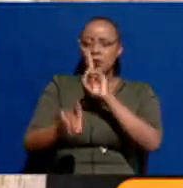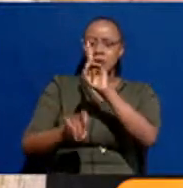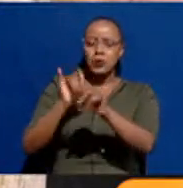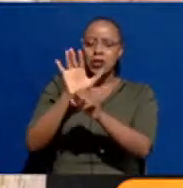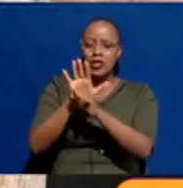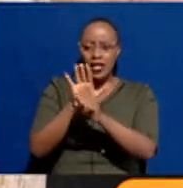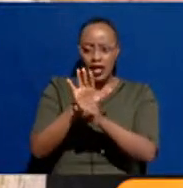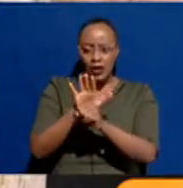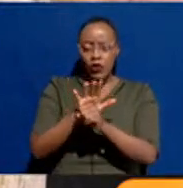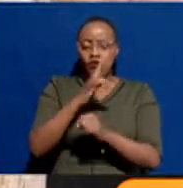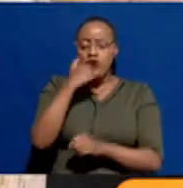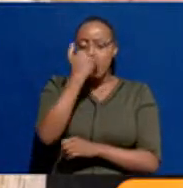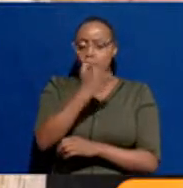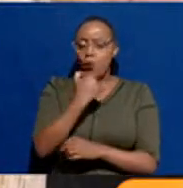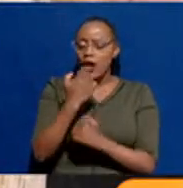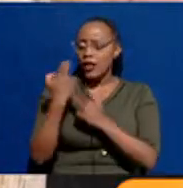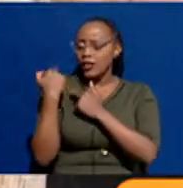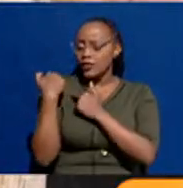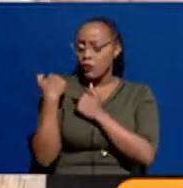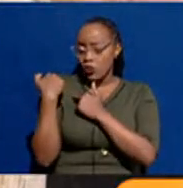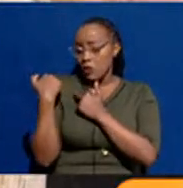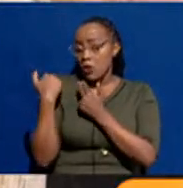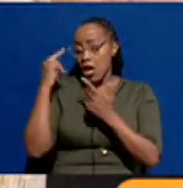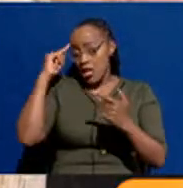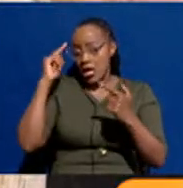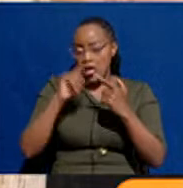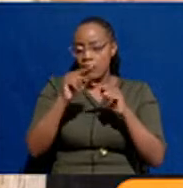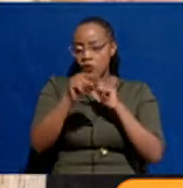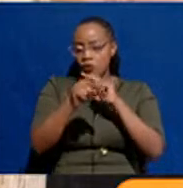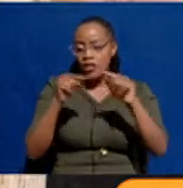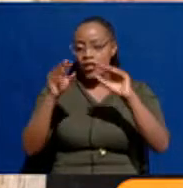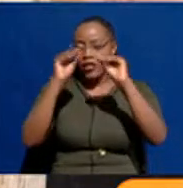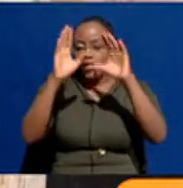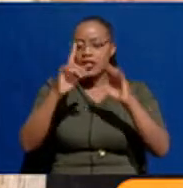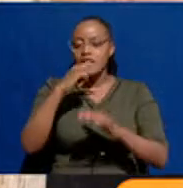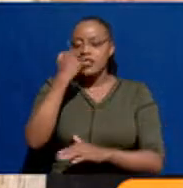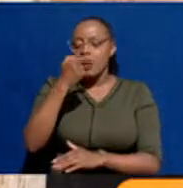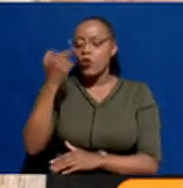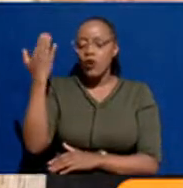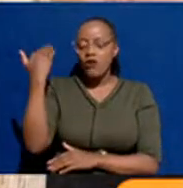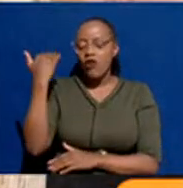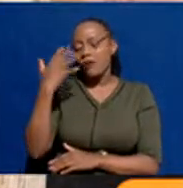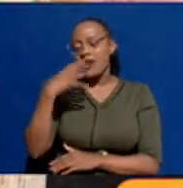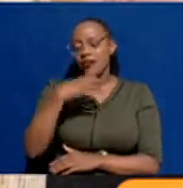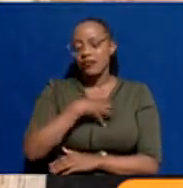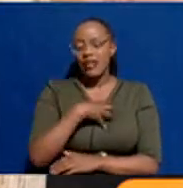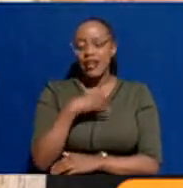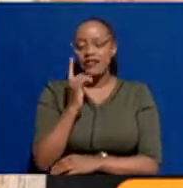nzima, ni kina nani waliokuwa na nia ya kumuua mwalimu huyo aliyestaafu.